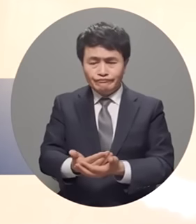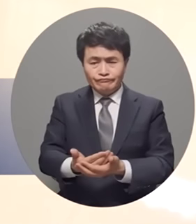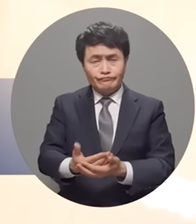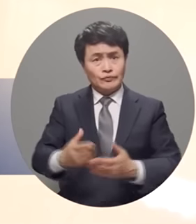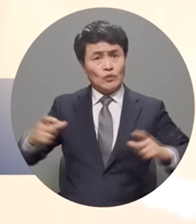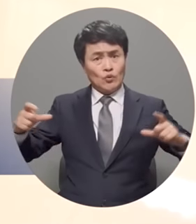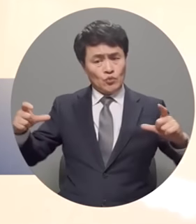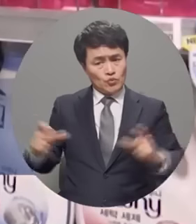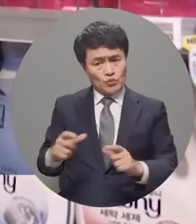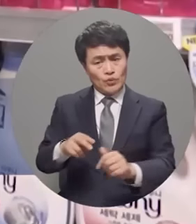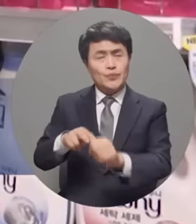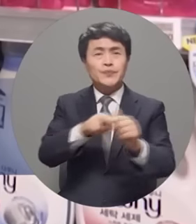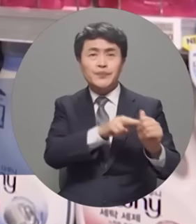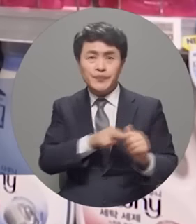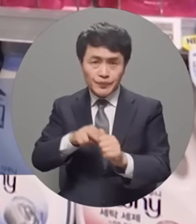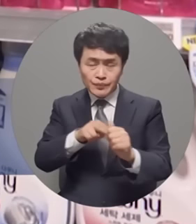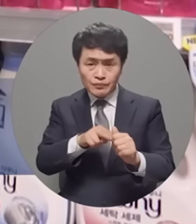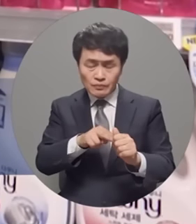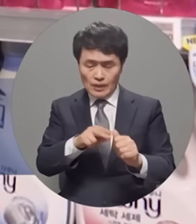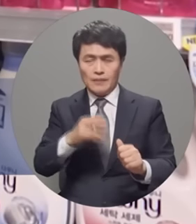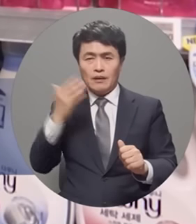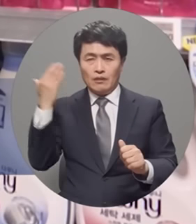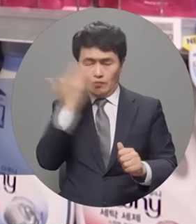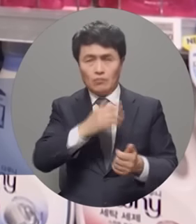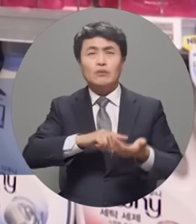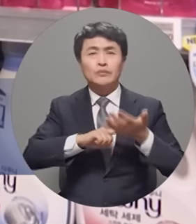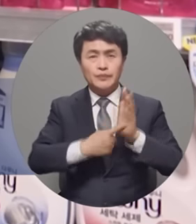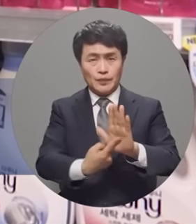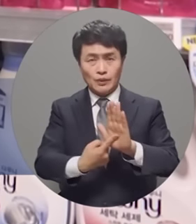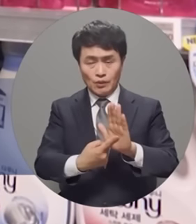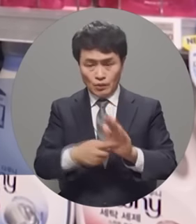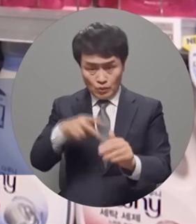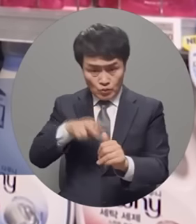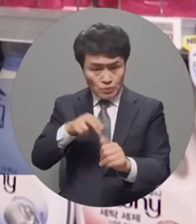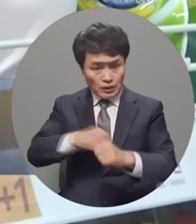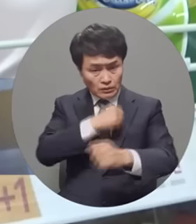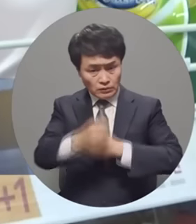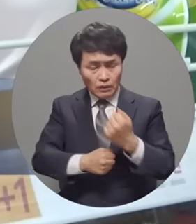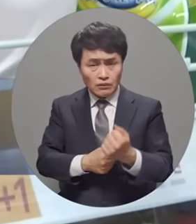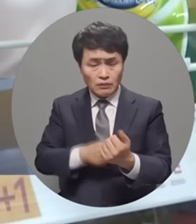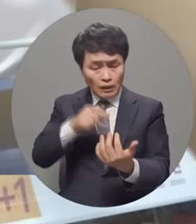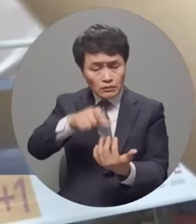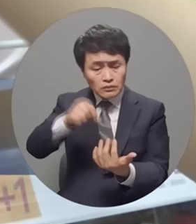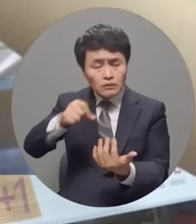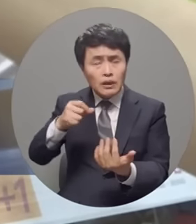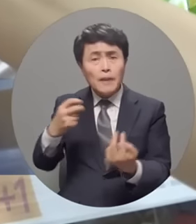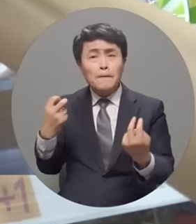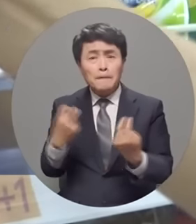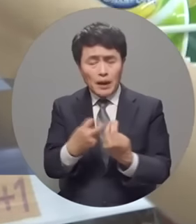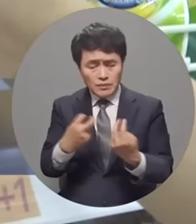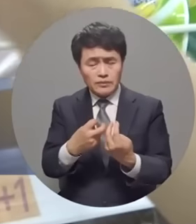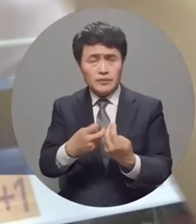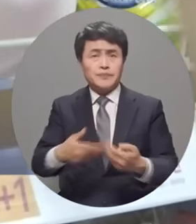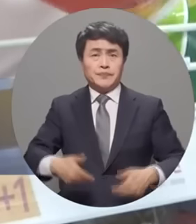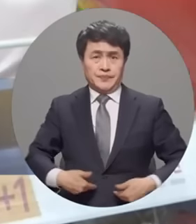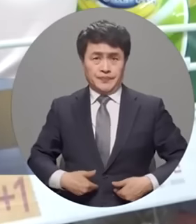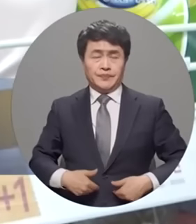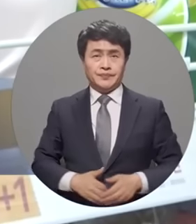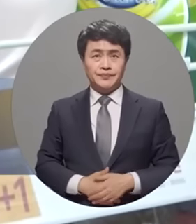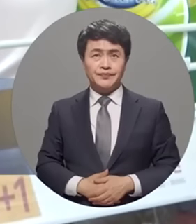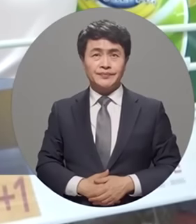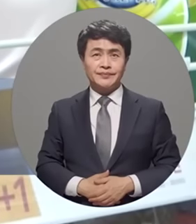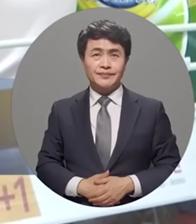같은 정보는 투명하게 공개하고 소비자들이 선택할 수 있게 하는 일종의 거래 문화를 만들어야 된다라는